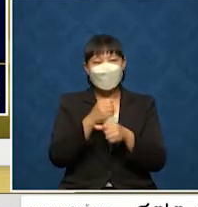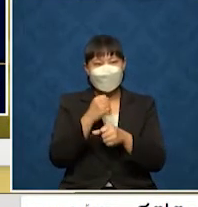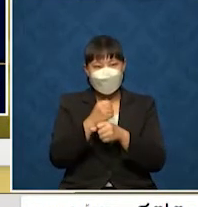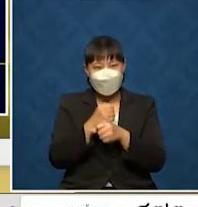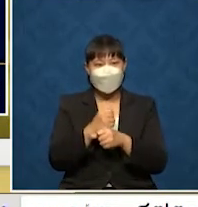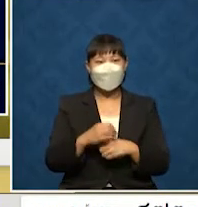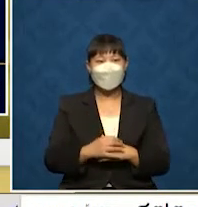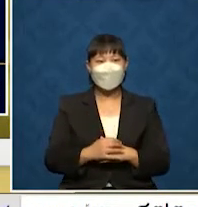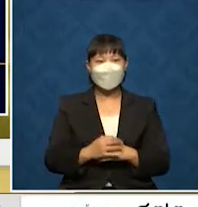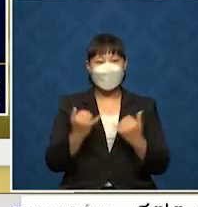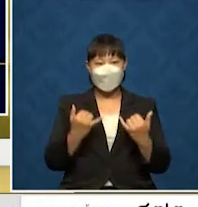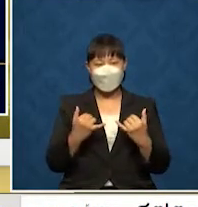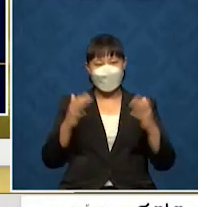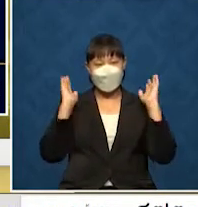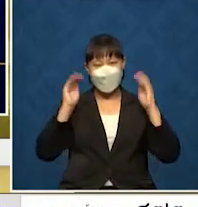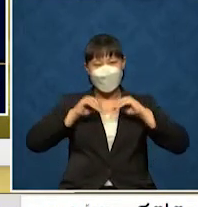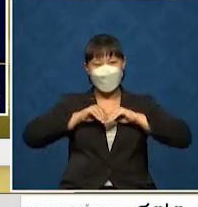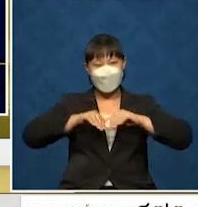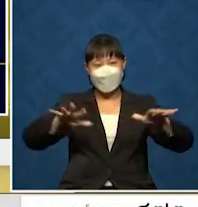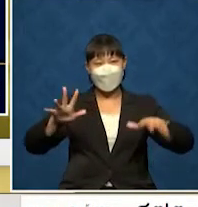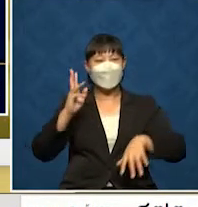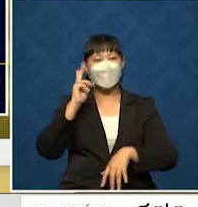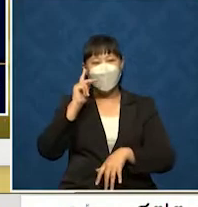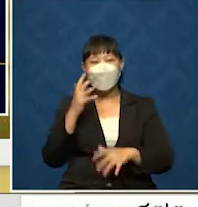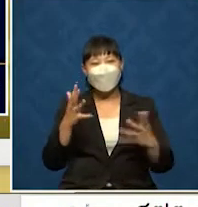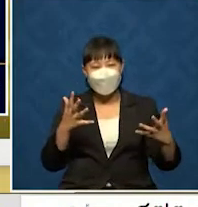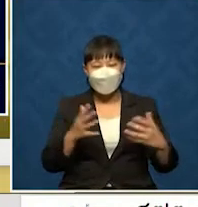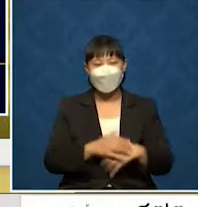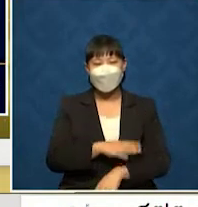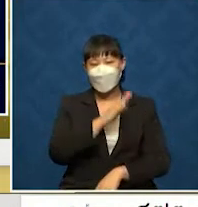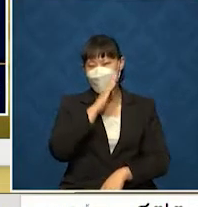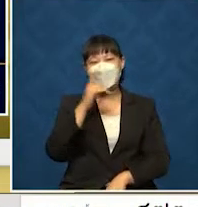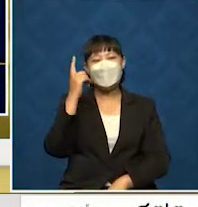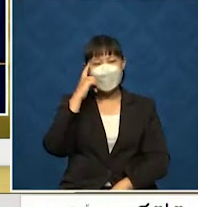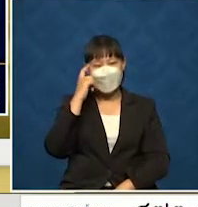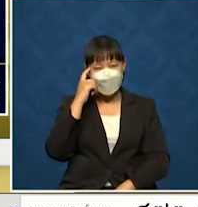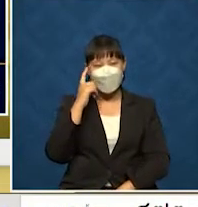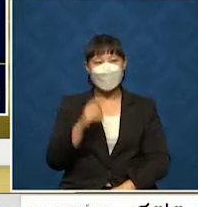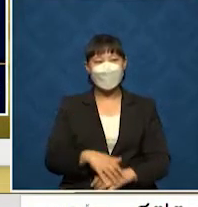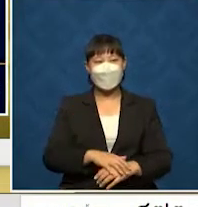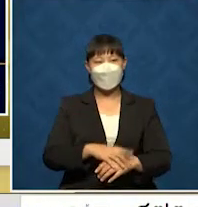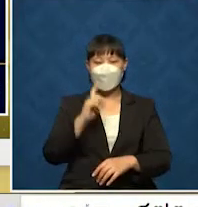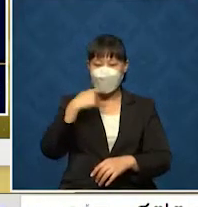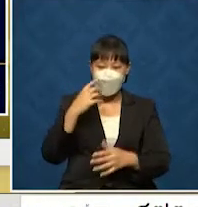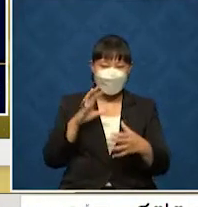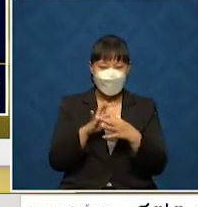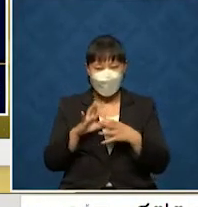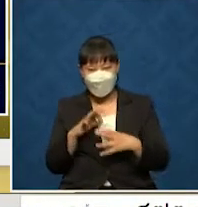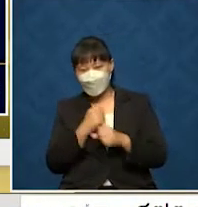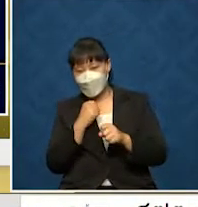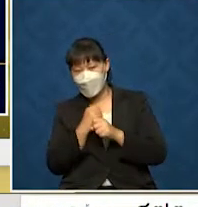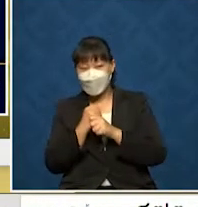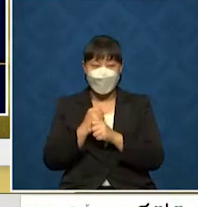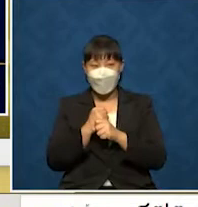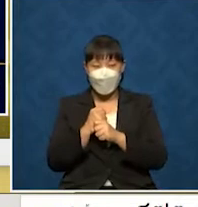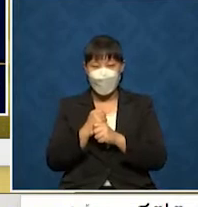ในเรื่องนี้ก็ไม่ได้แถลงข่าวเพราะเรารู้ว่าถ้ามีการแถลงข่าวผู้คนที่เกี่ยวข้องค้ายาก็จ